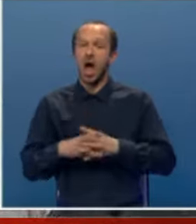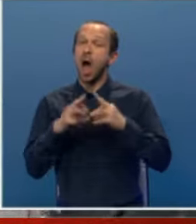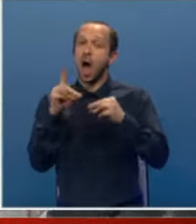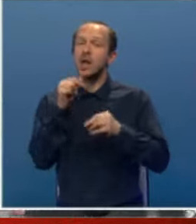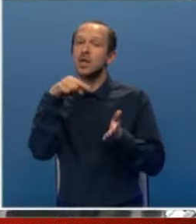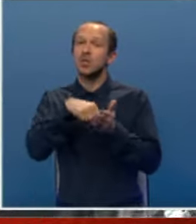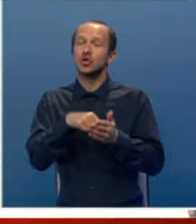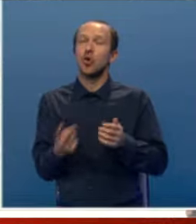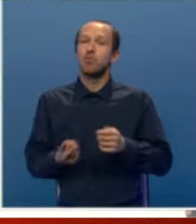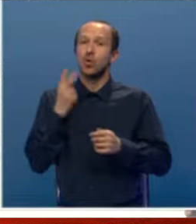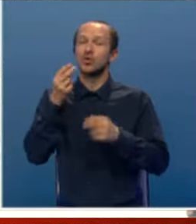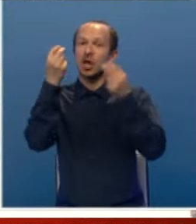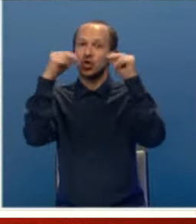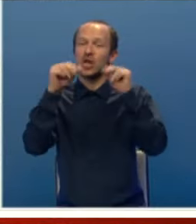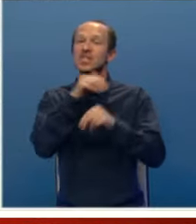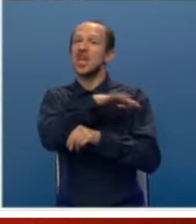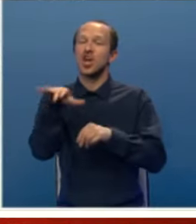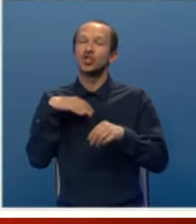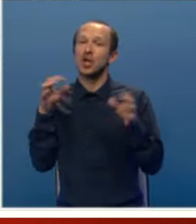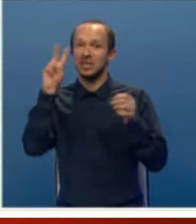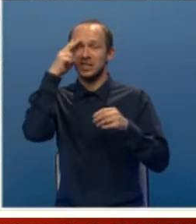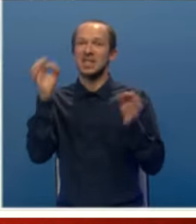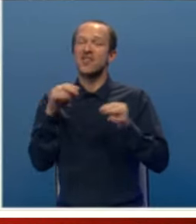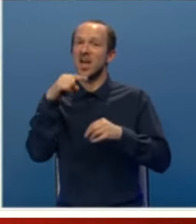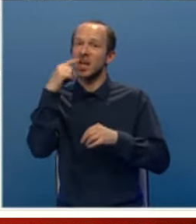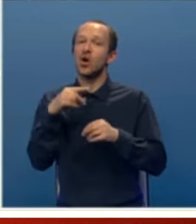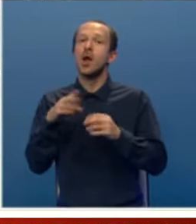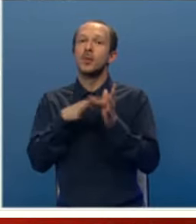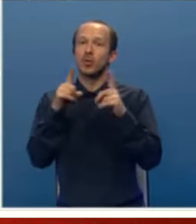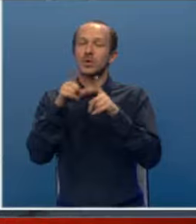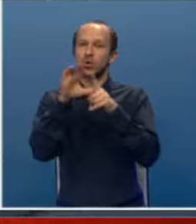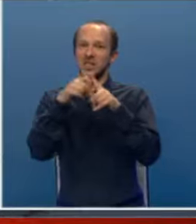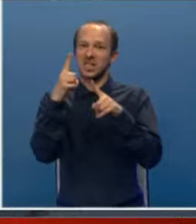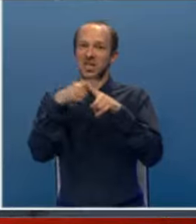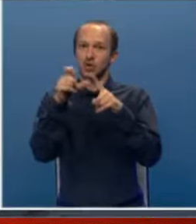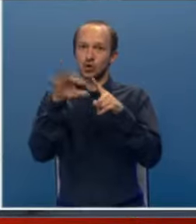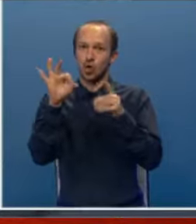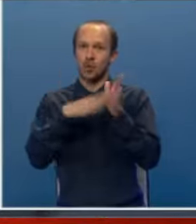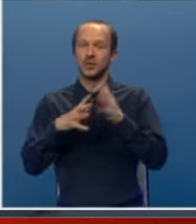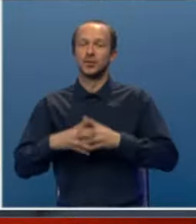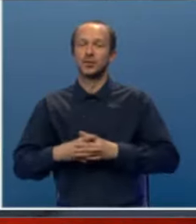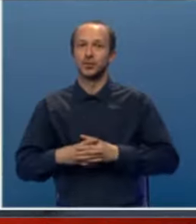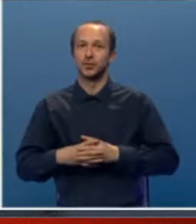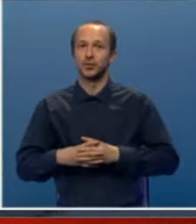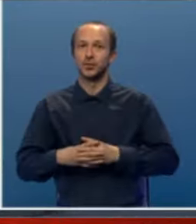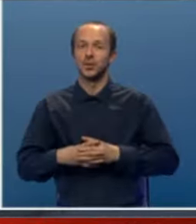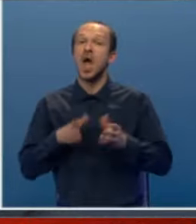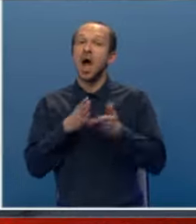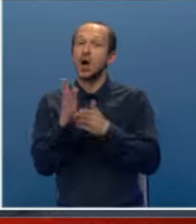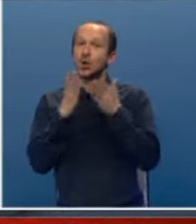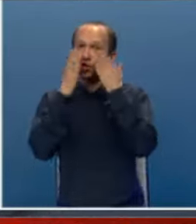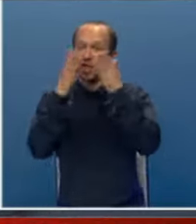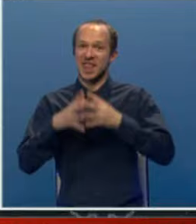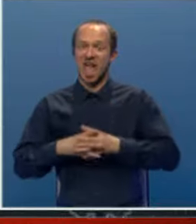i mjesto ponosa, časti i naše slave, rekao je mitropolit Dabrobosanski Hrizostom. Ako